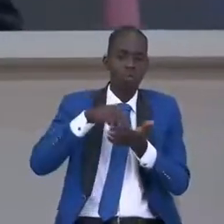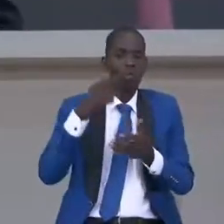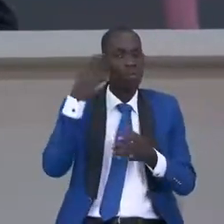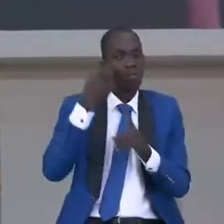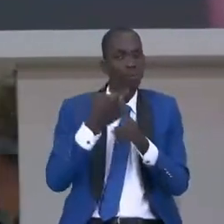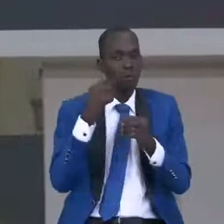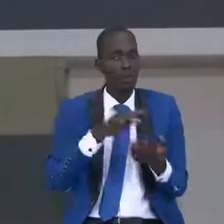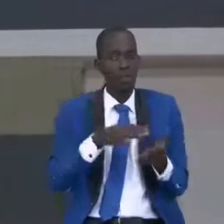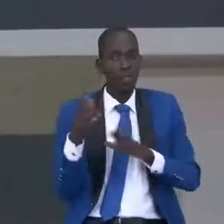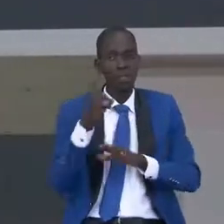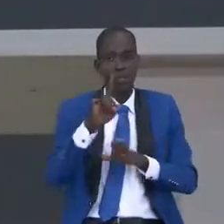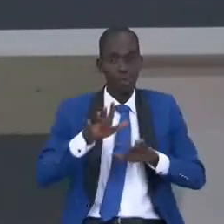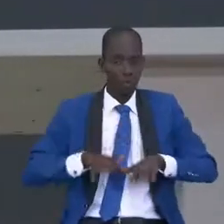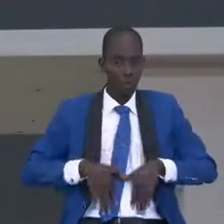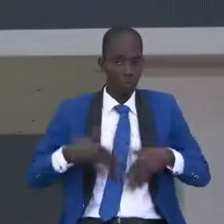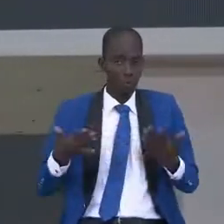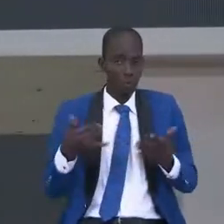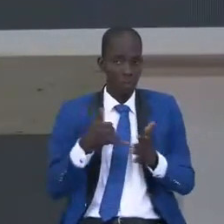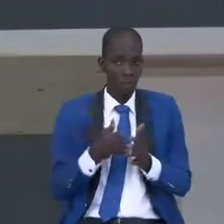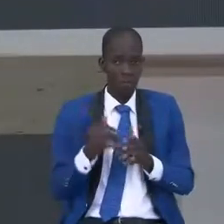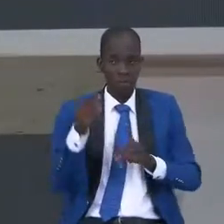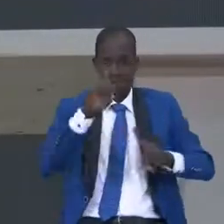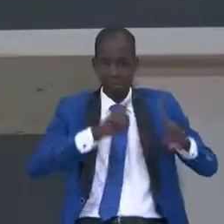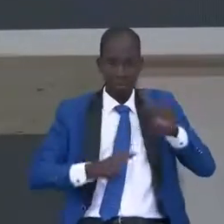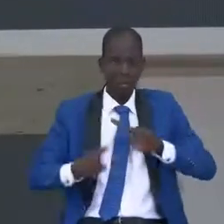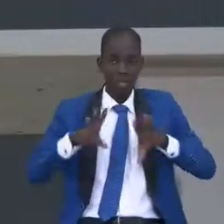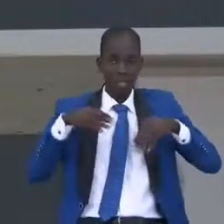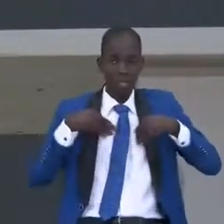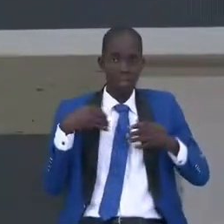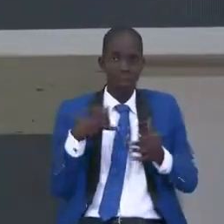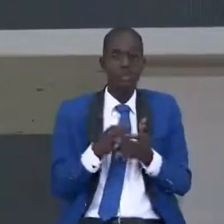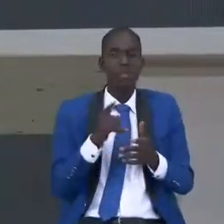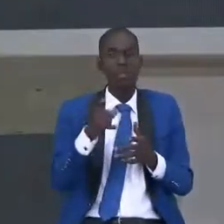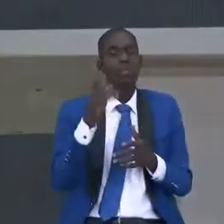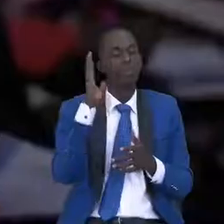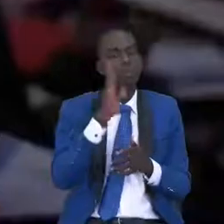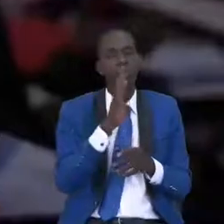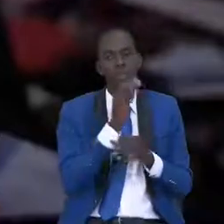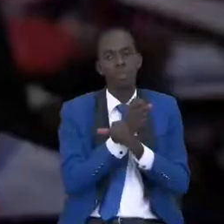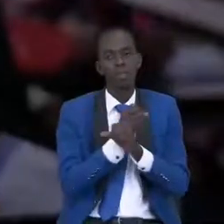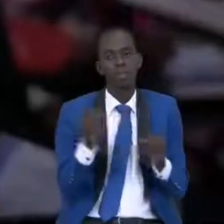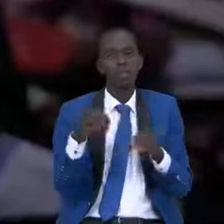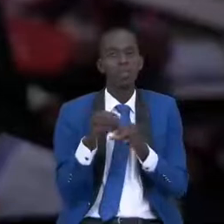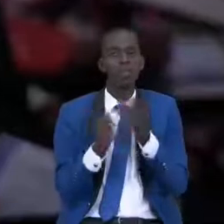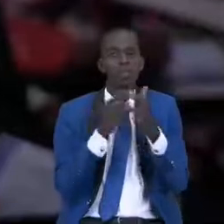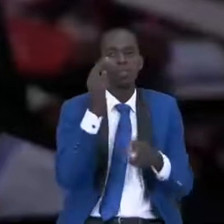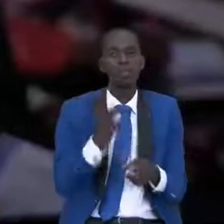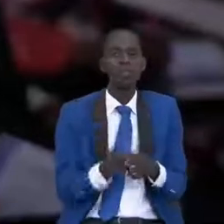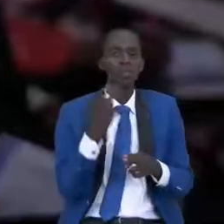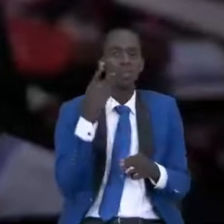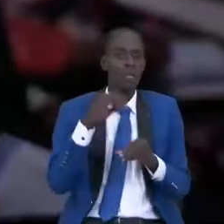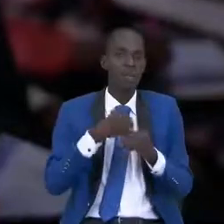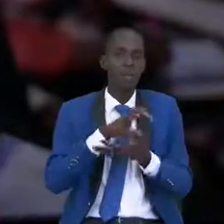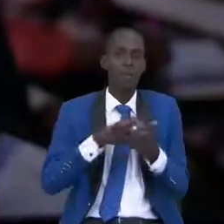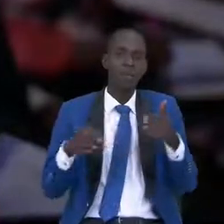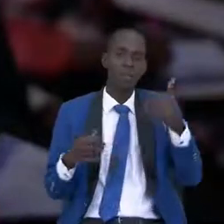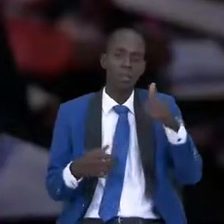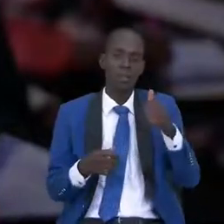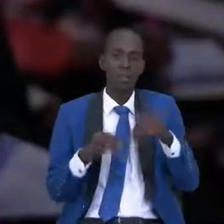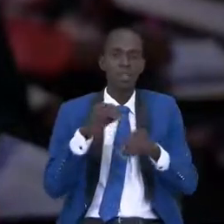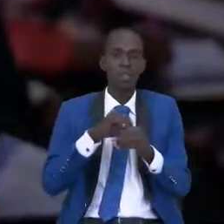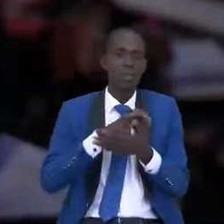des morts, tu confesses ça de ta bouche, tu es sauvé au nom de Jésus. Verset 10. Dans